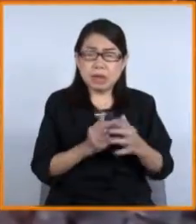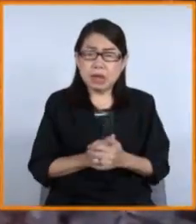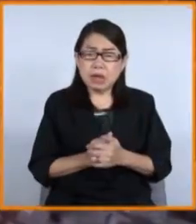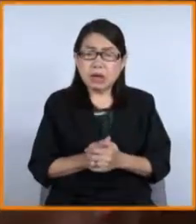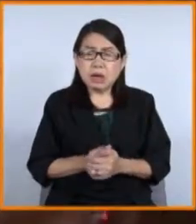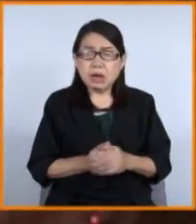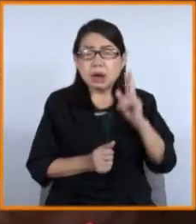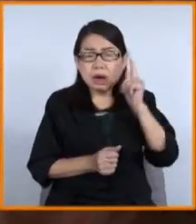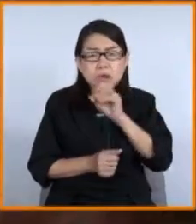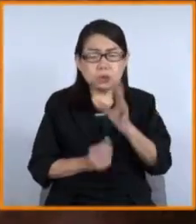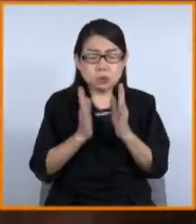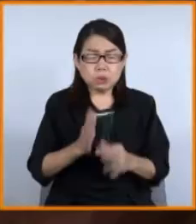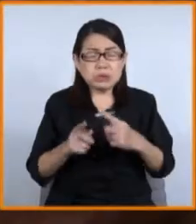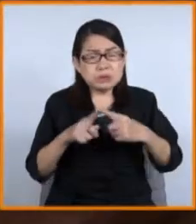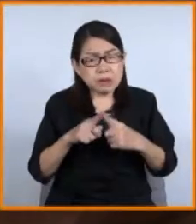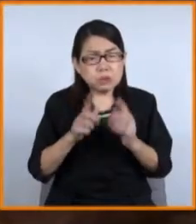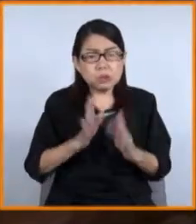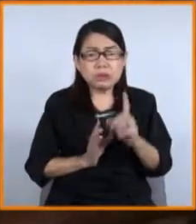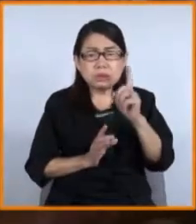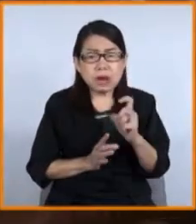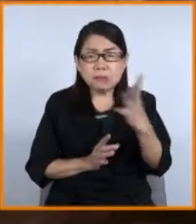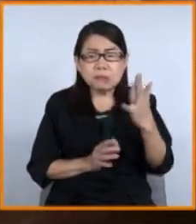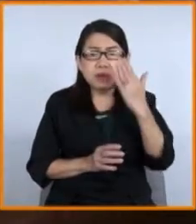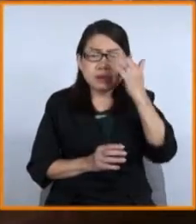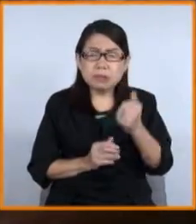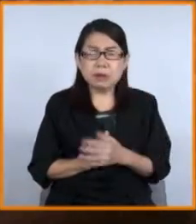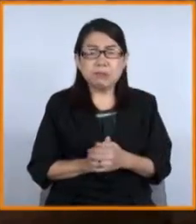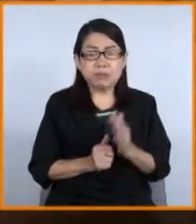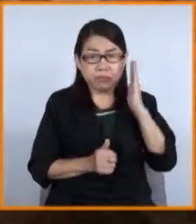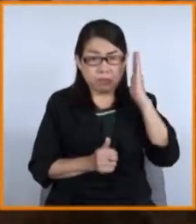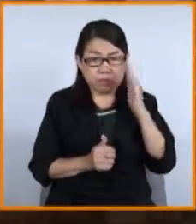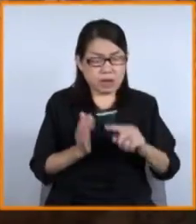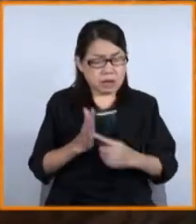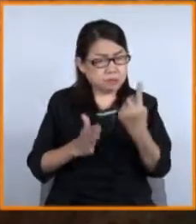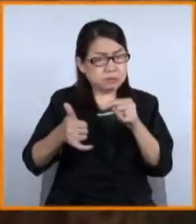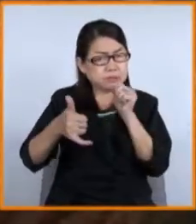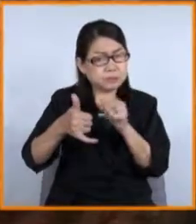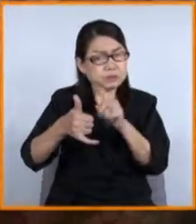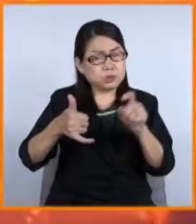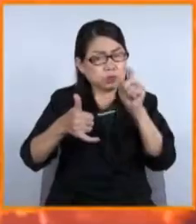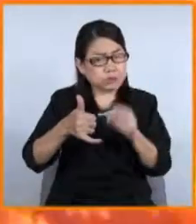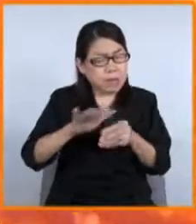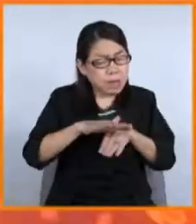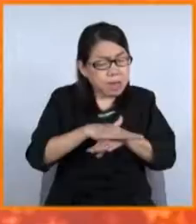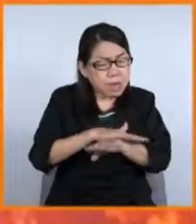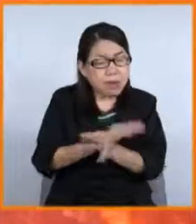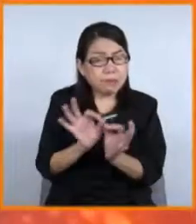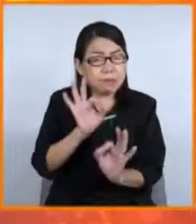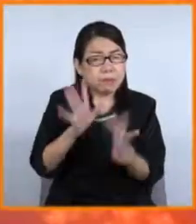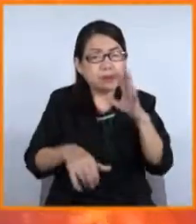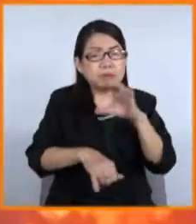าดเจ็บหรือว่าเสียชีวิตโดยทางการสามารถจับกุมชายวัย18ปีซึ่งเป็นผู้ต้องสงสัยว่าเป็นมือวางเพลิงค่ะ